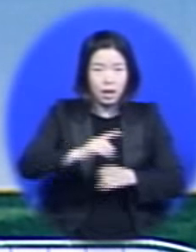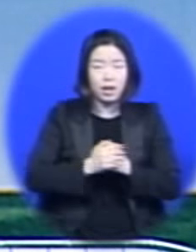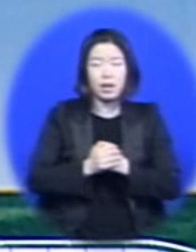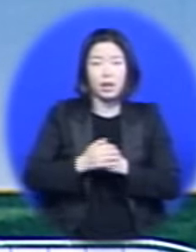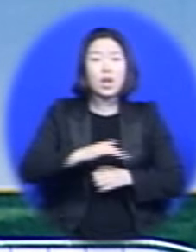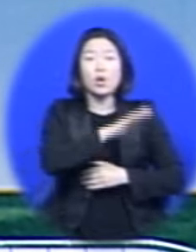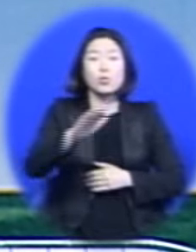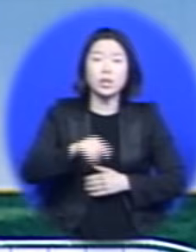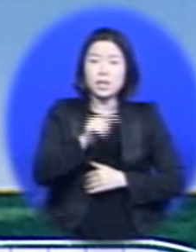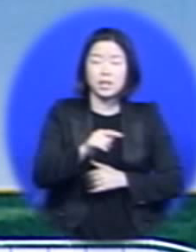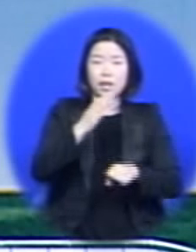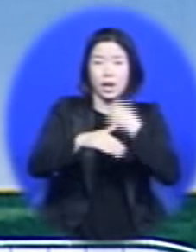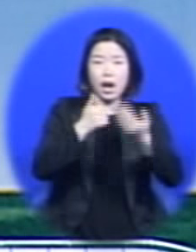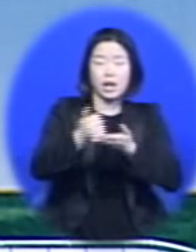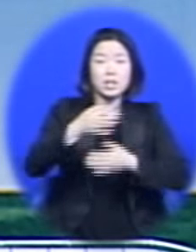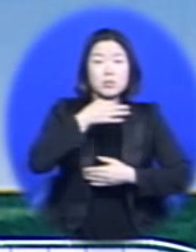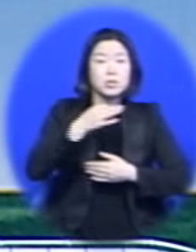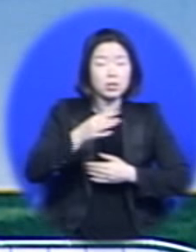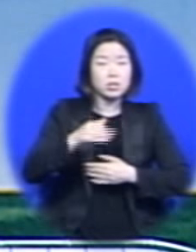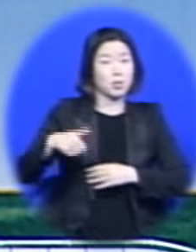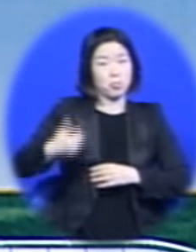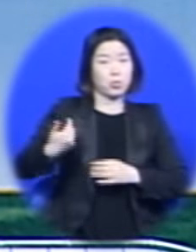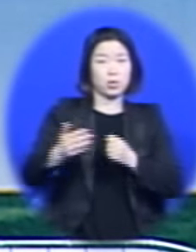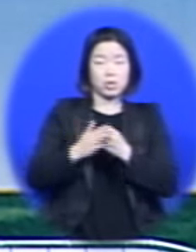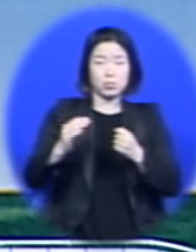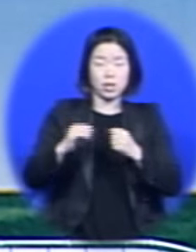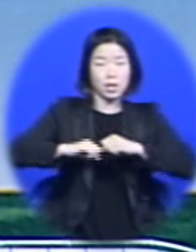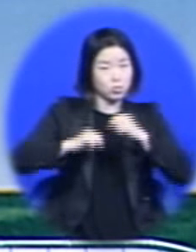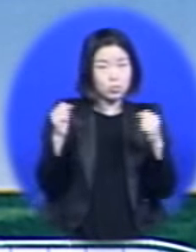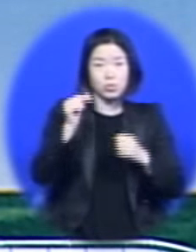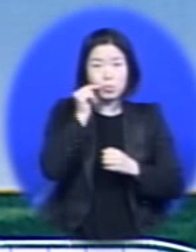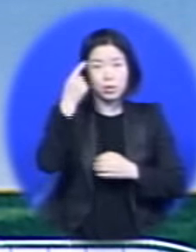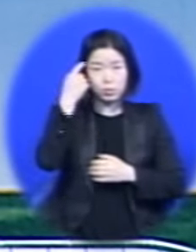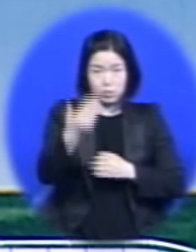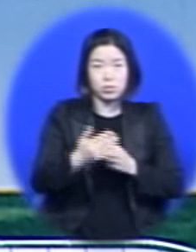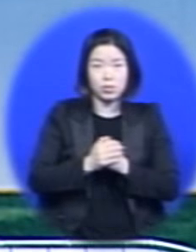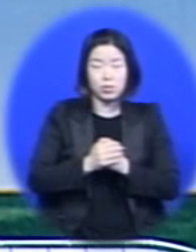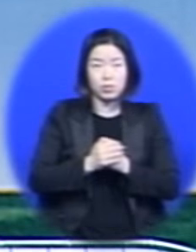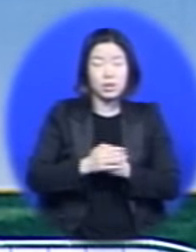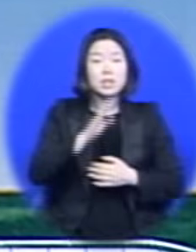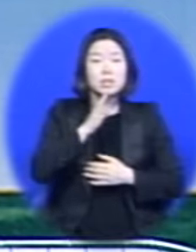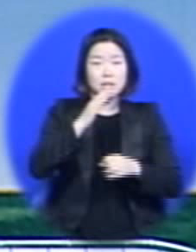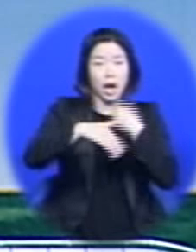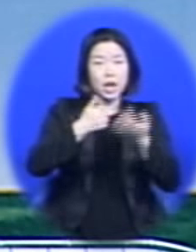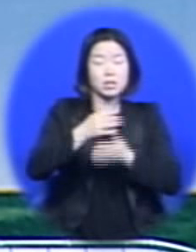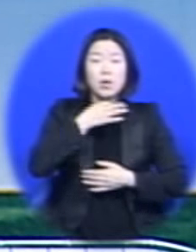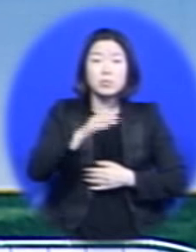우리는 이게 하나님의 음성인 줄 모르기 때문에 지금 순종 안 하고 있는 거죠. 그거 진짜 하나님의